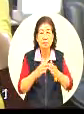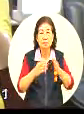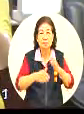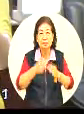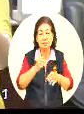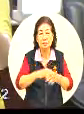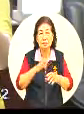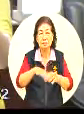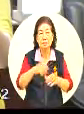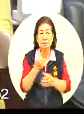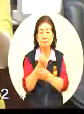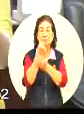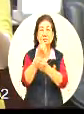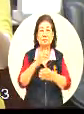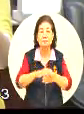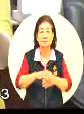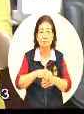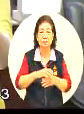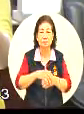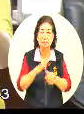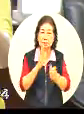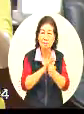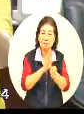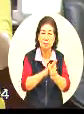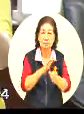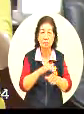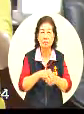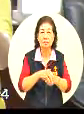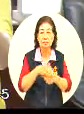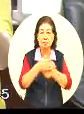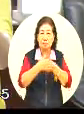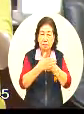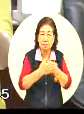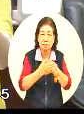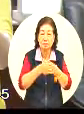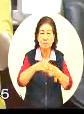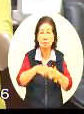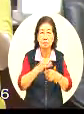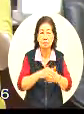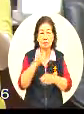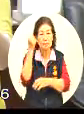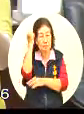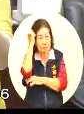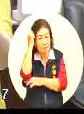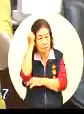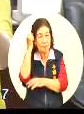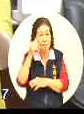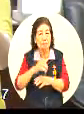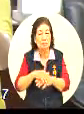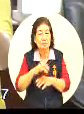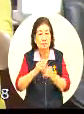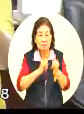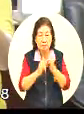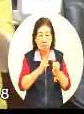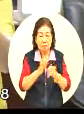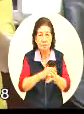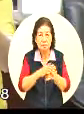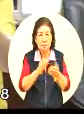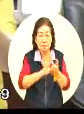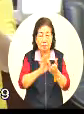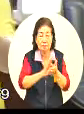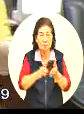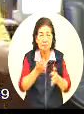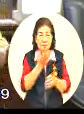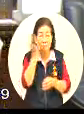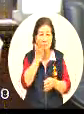筑起功德，一定要维护我们的用户原使用通畅，阿内好不好？陈市